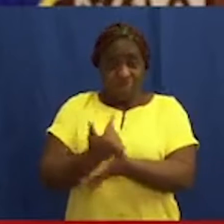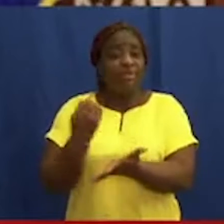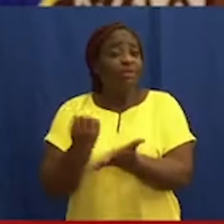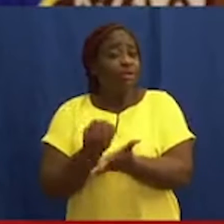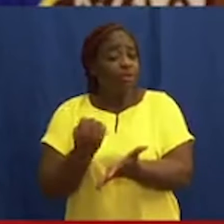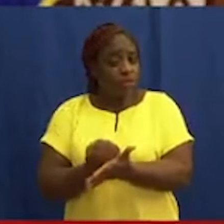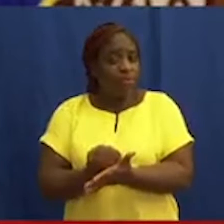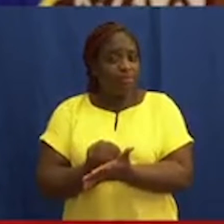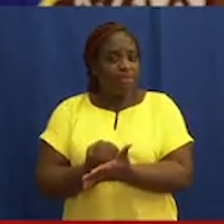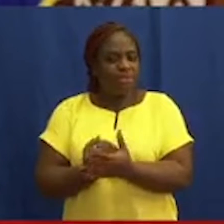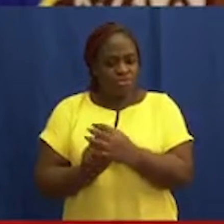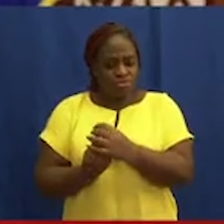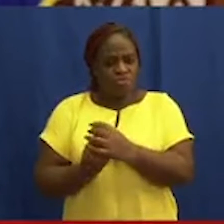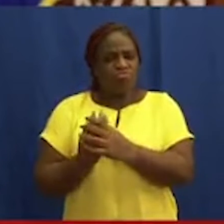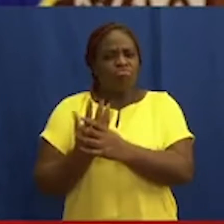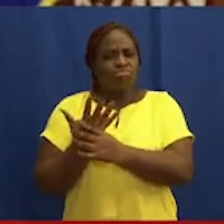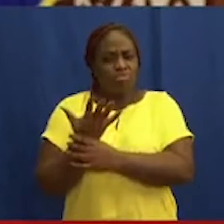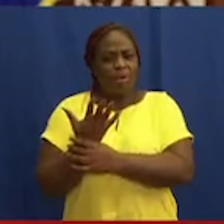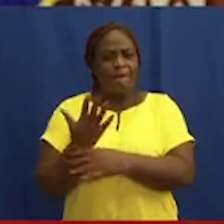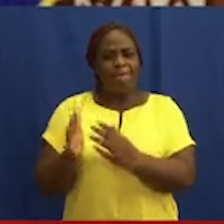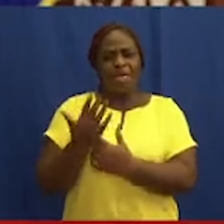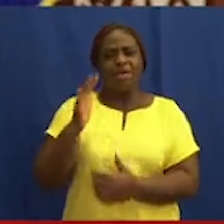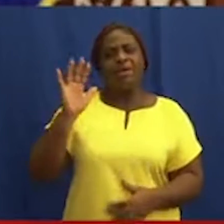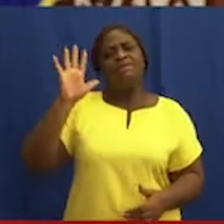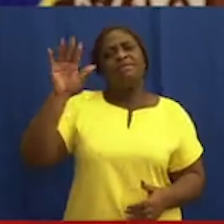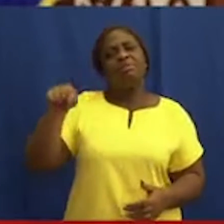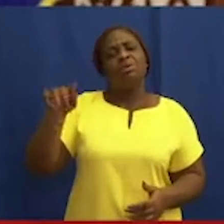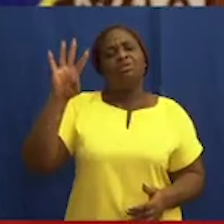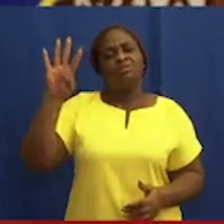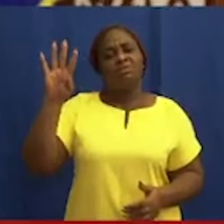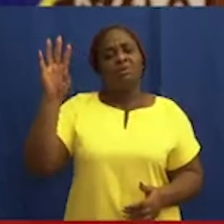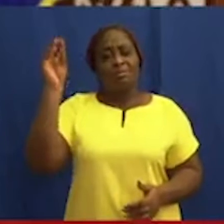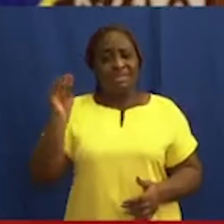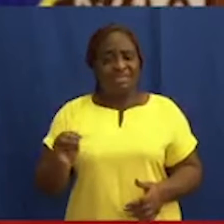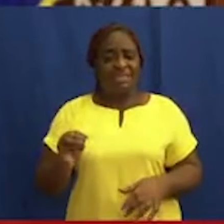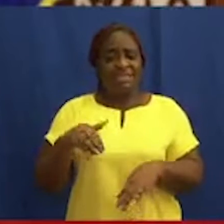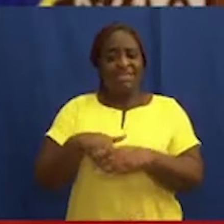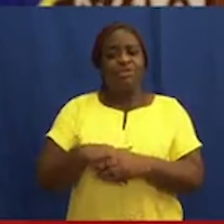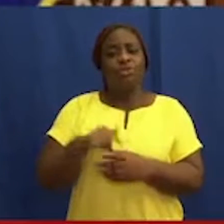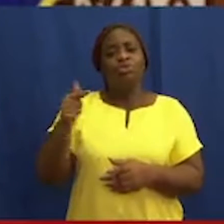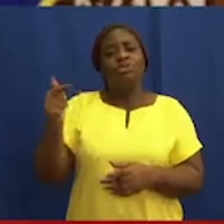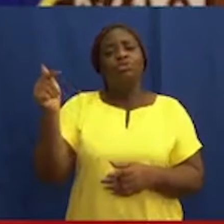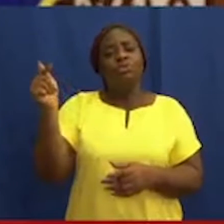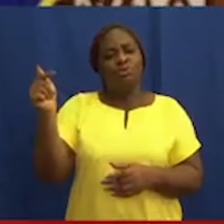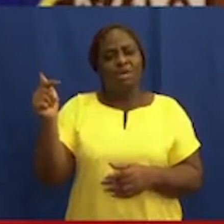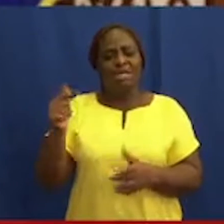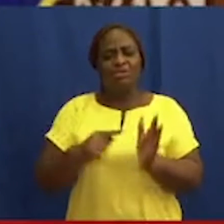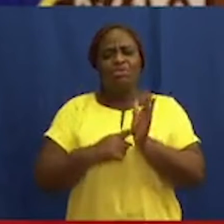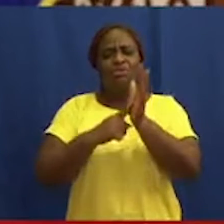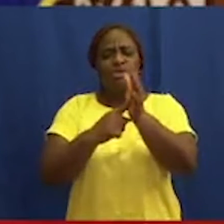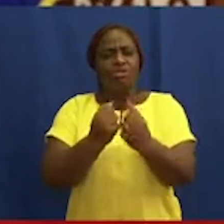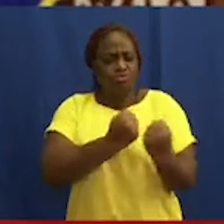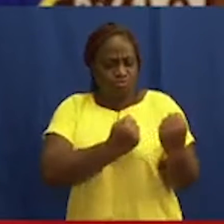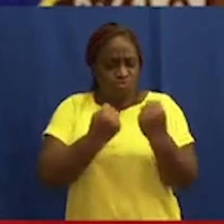sai kwatsam ga rikicin Russia da Ukraine, wanda ya ƙara tsunduma tattalin arzikin duniya cikin tsananin